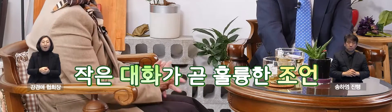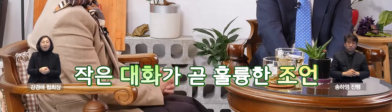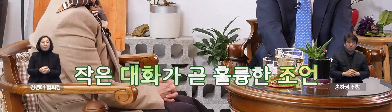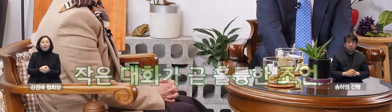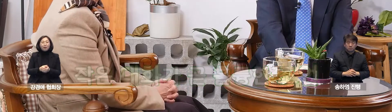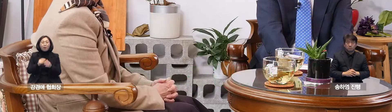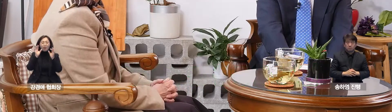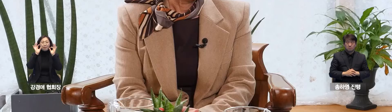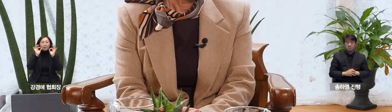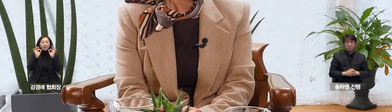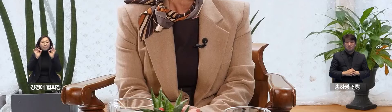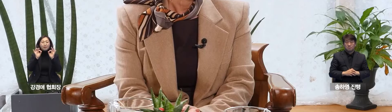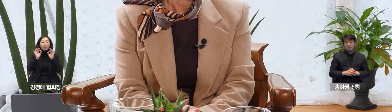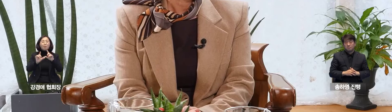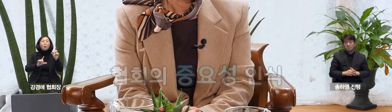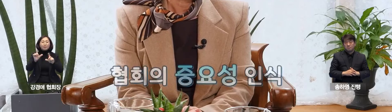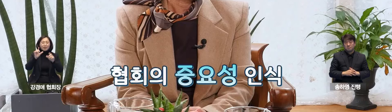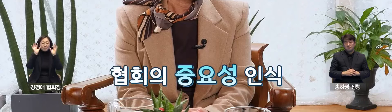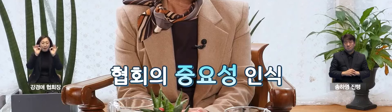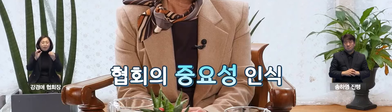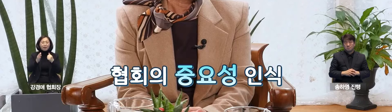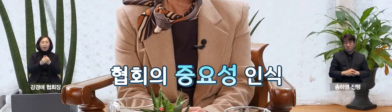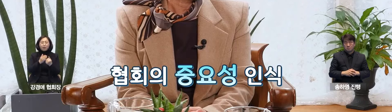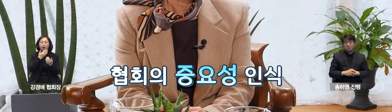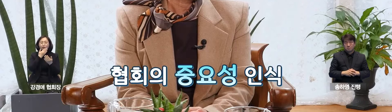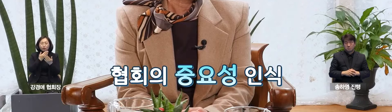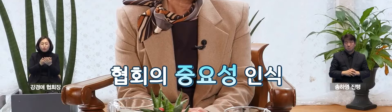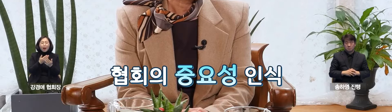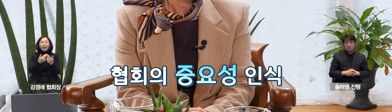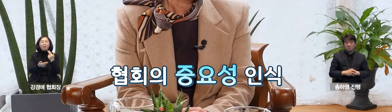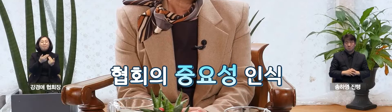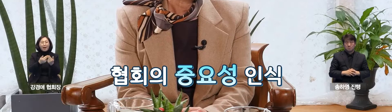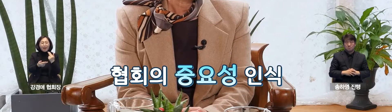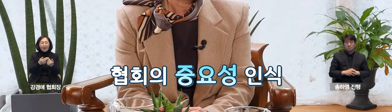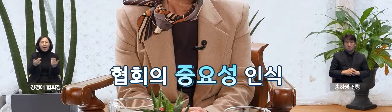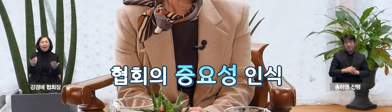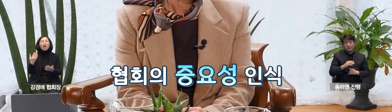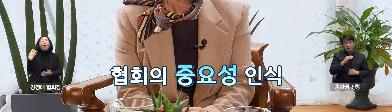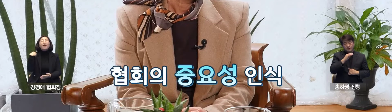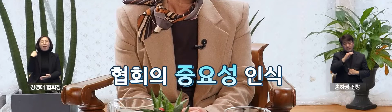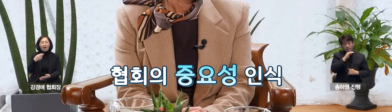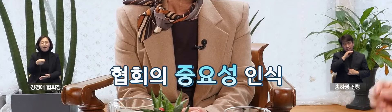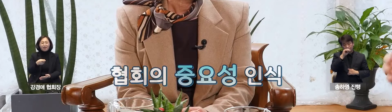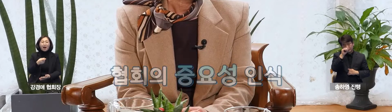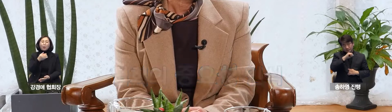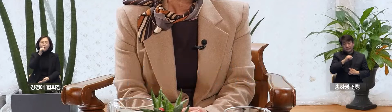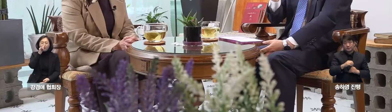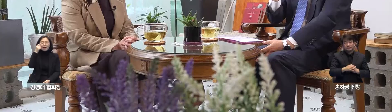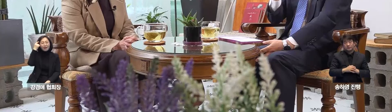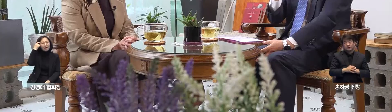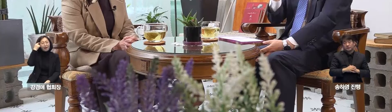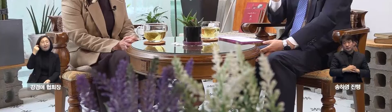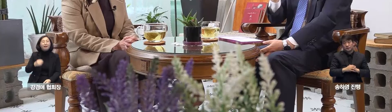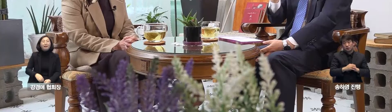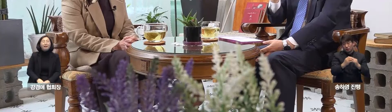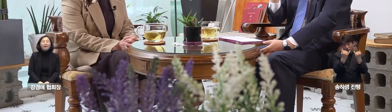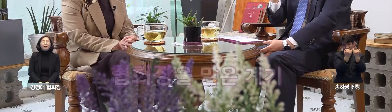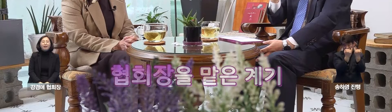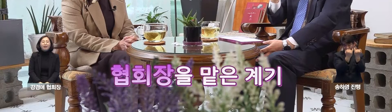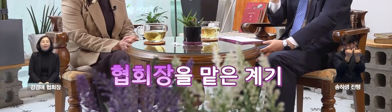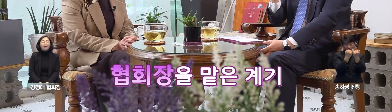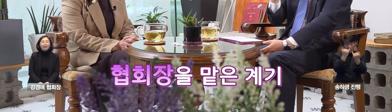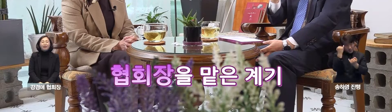많이 보았기 때문에 아, 참 중요한 협회다라는 생각이 들어서. 그렇군요. 그러니까